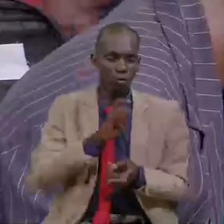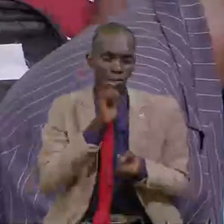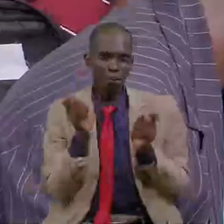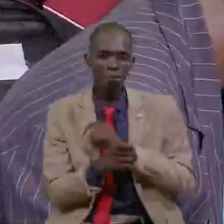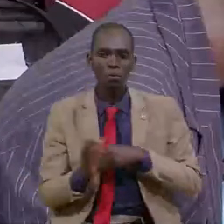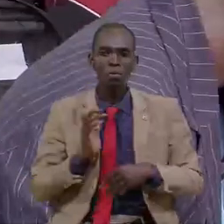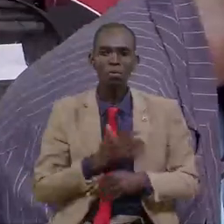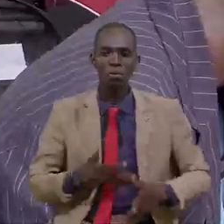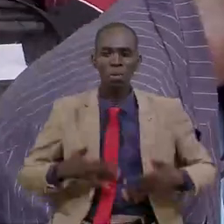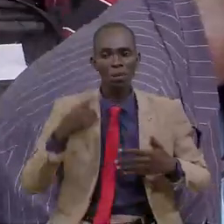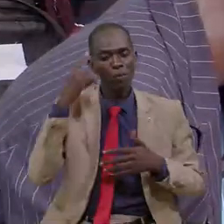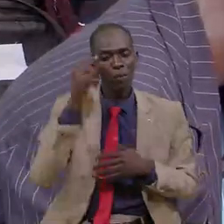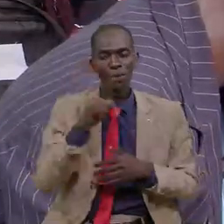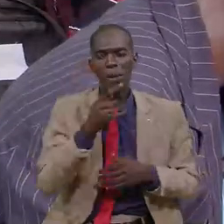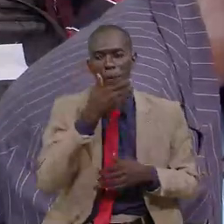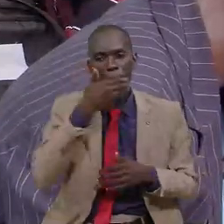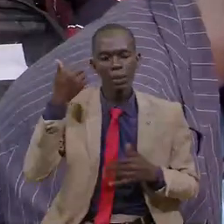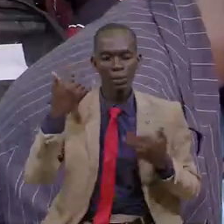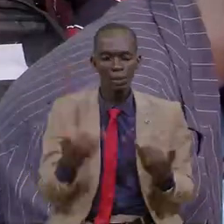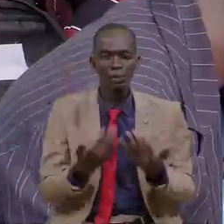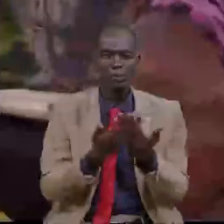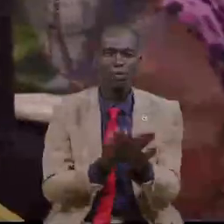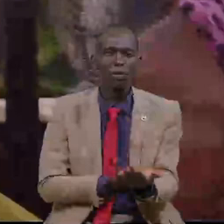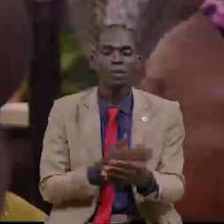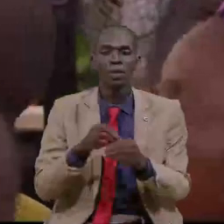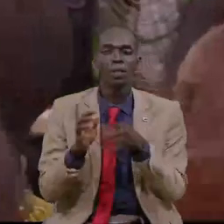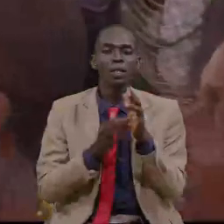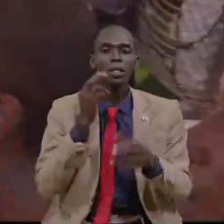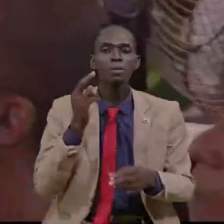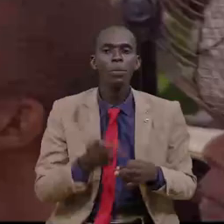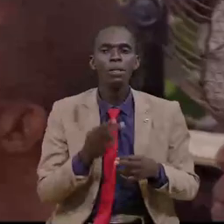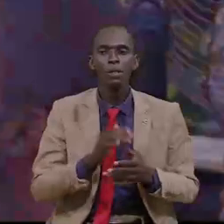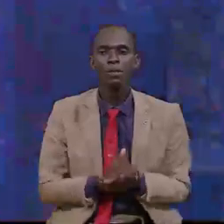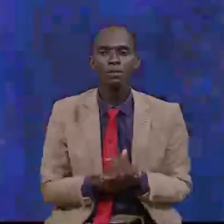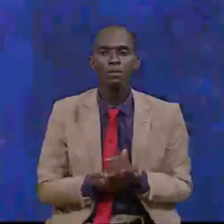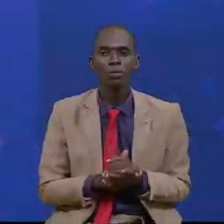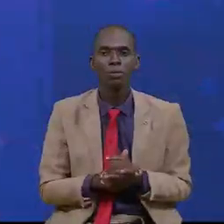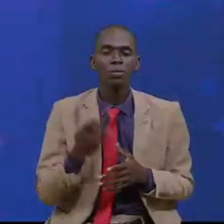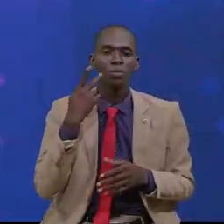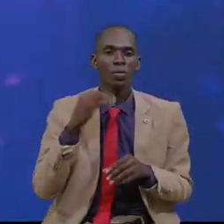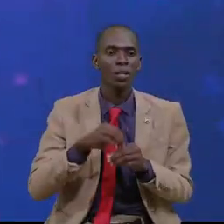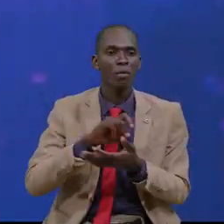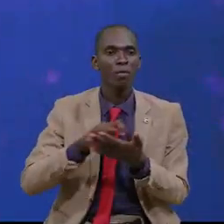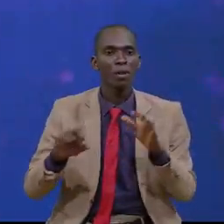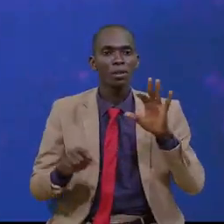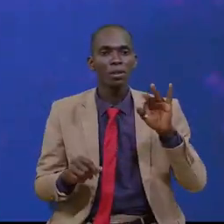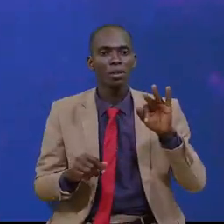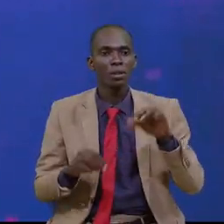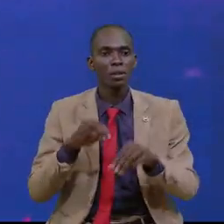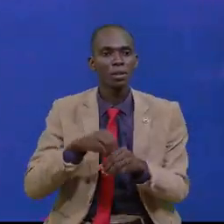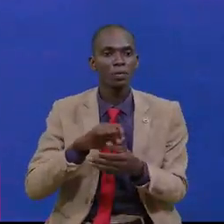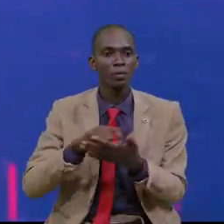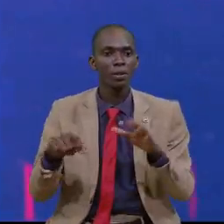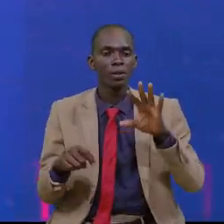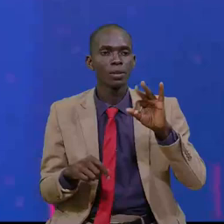va transformer nos vies pour le meilleur ce matin au nom de Jésus. Voyez le verset